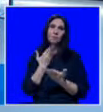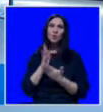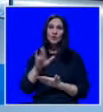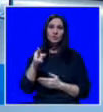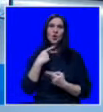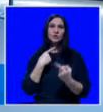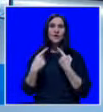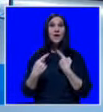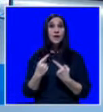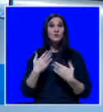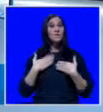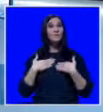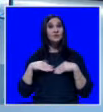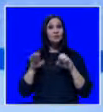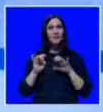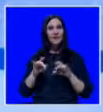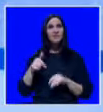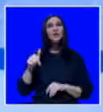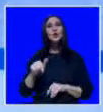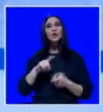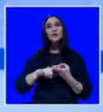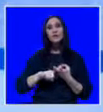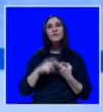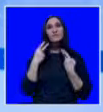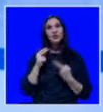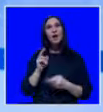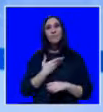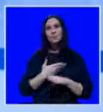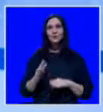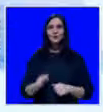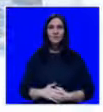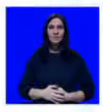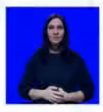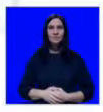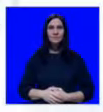ви за този разговор в нашия ефир. Георги Кадиев. А ето как продължаваме.